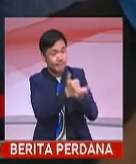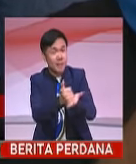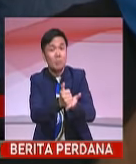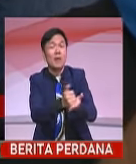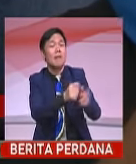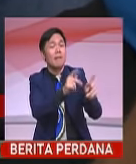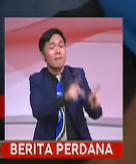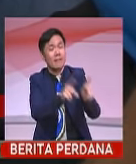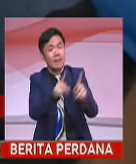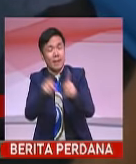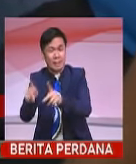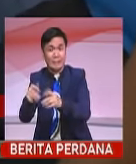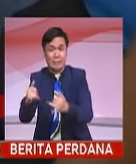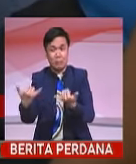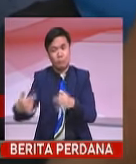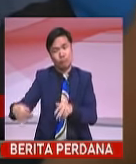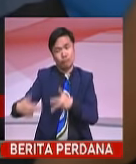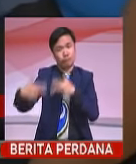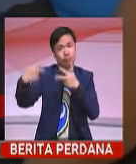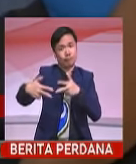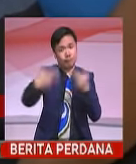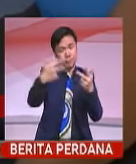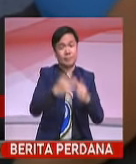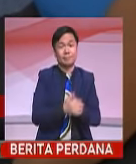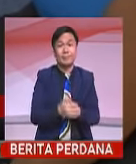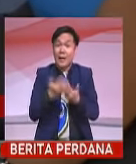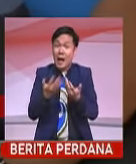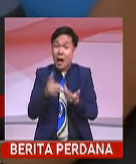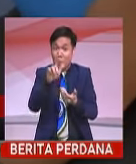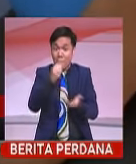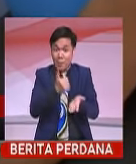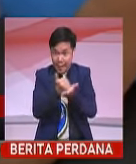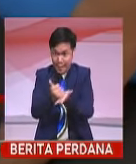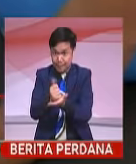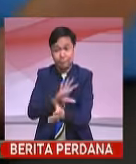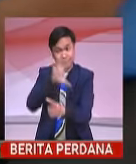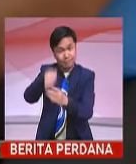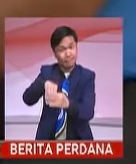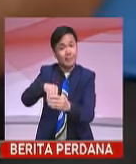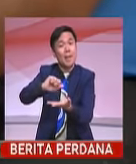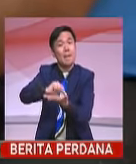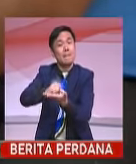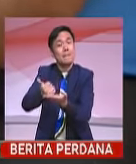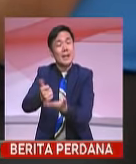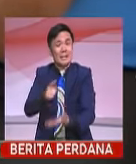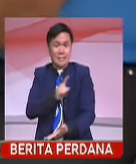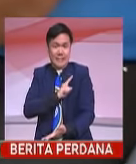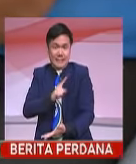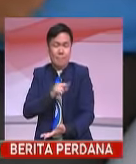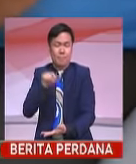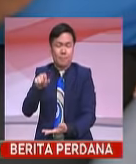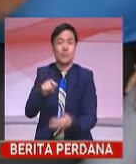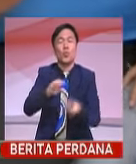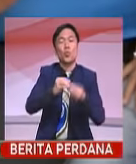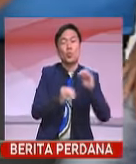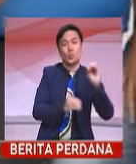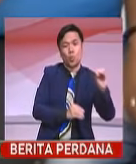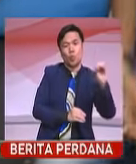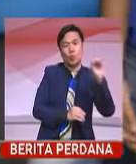dalam pembelajaran PDPR. Sumbangan boleh disalurkan menerusi akaun Bank Islam Kelab Belia Darul Aman bernombor